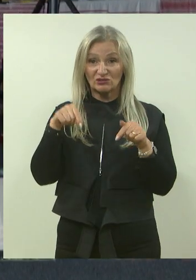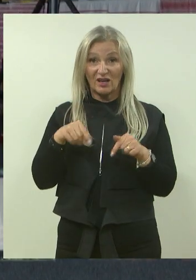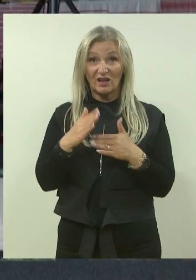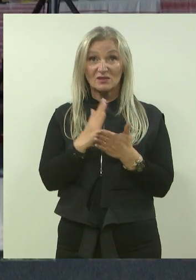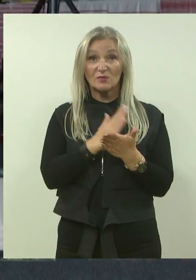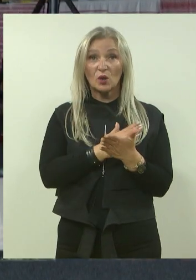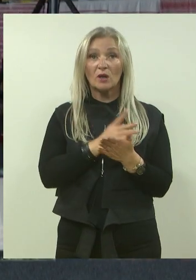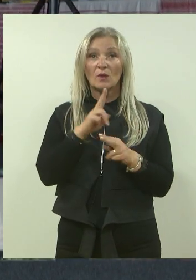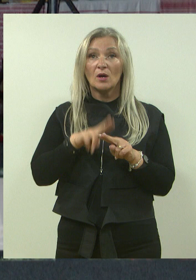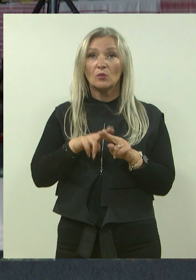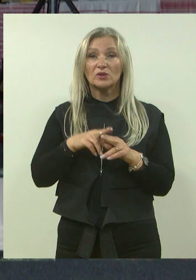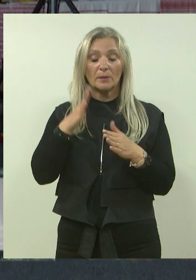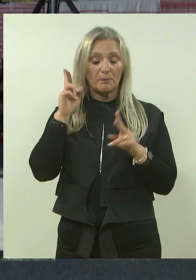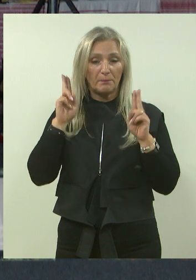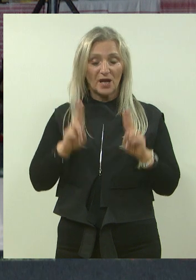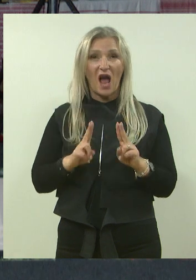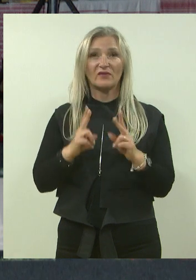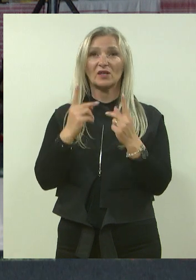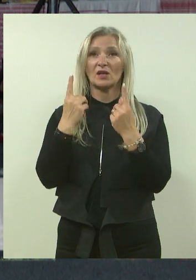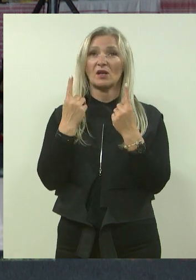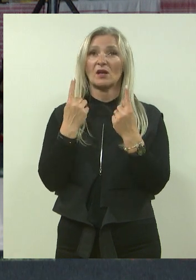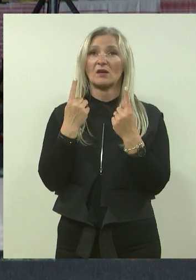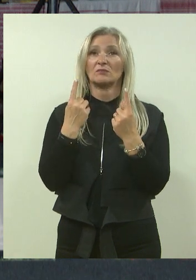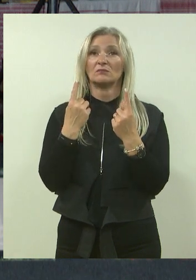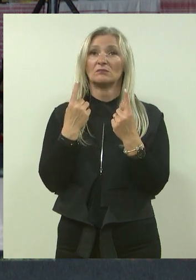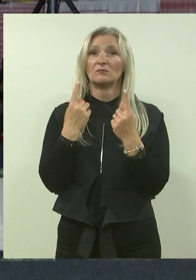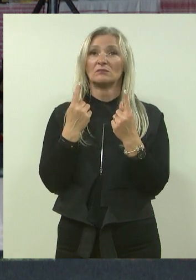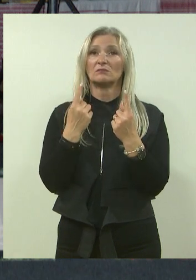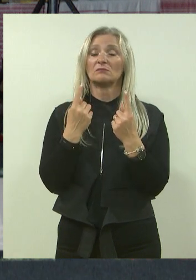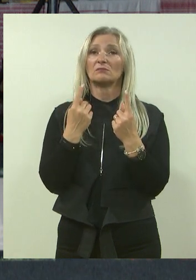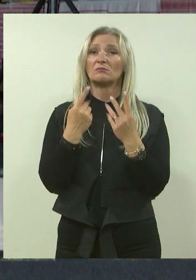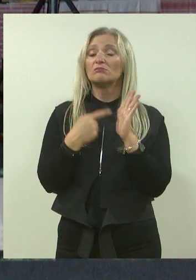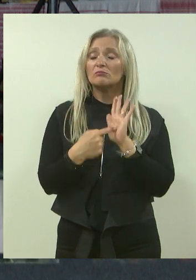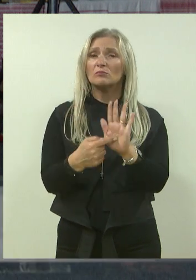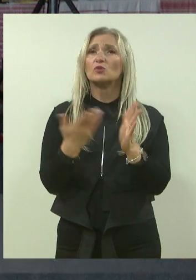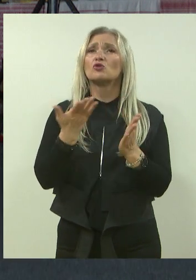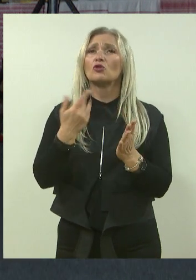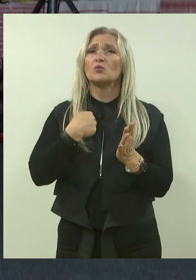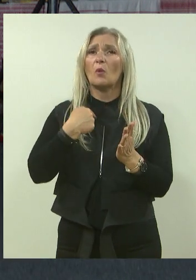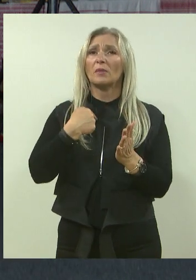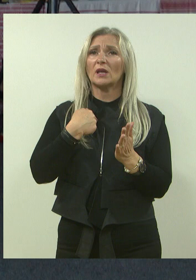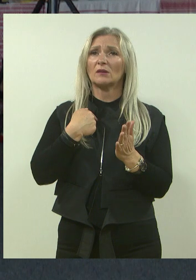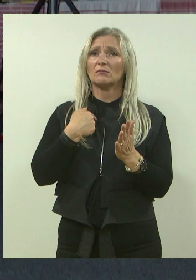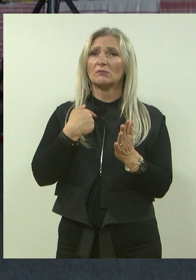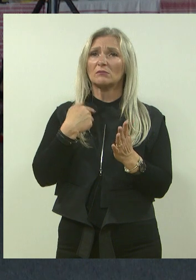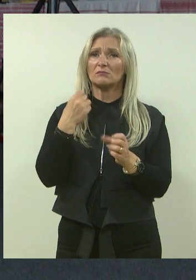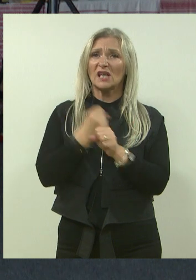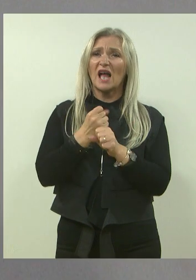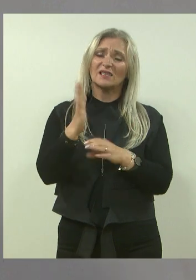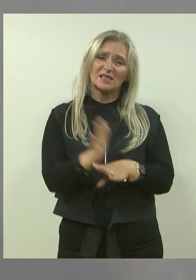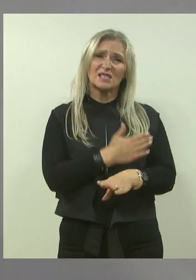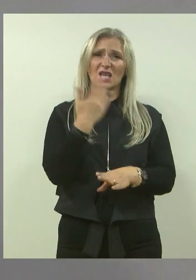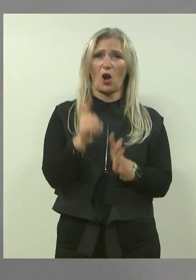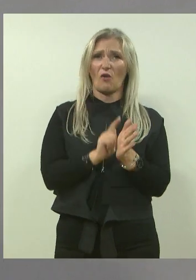vrhunac nastupa ove generacije zbilja postigla ono što smo se nadali da danas Kudovci mogu, znači postali